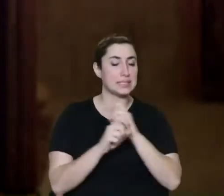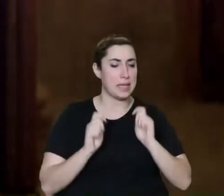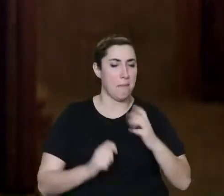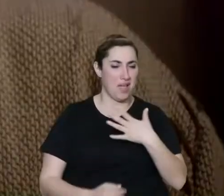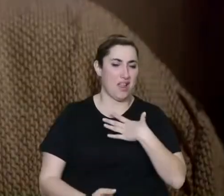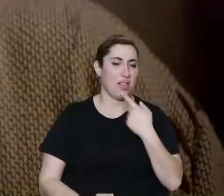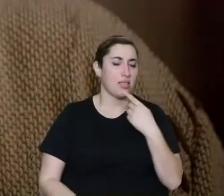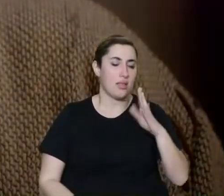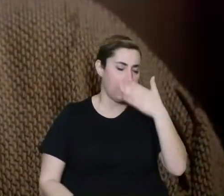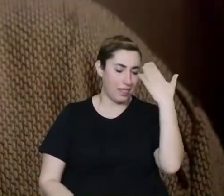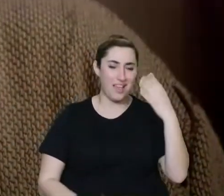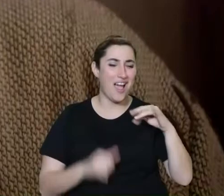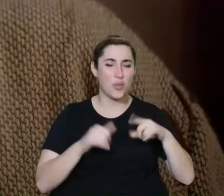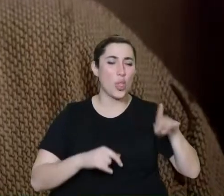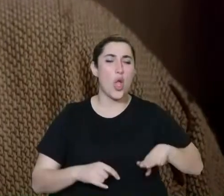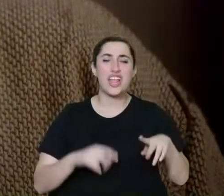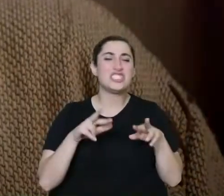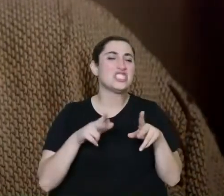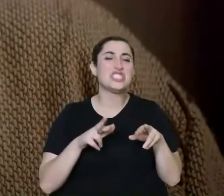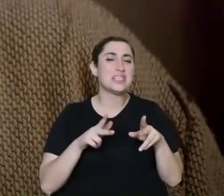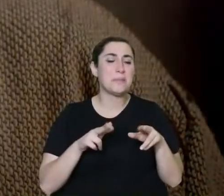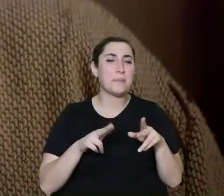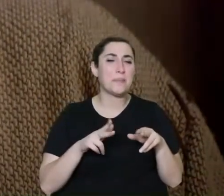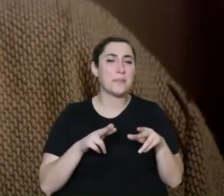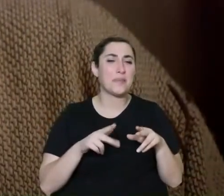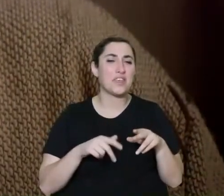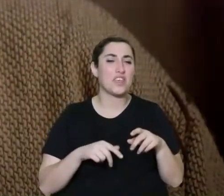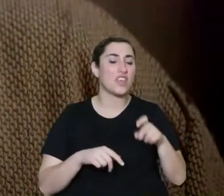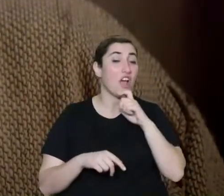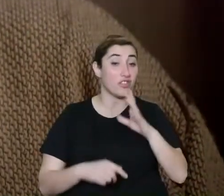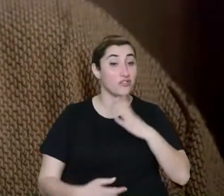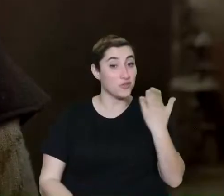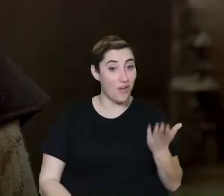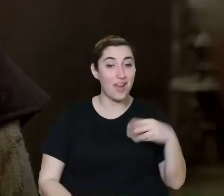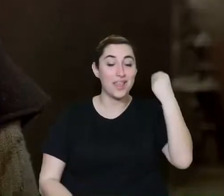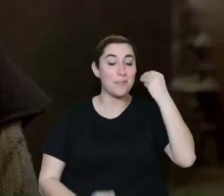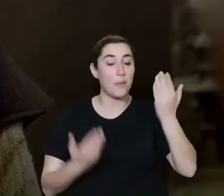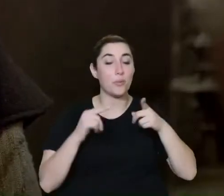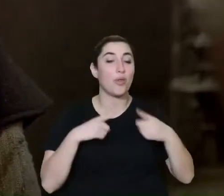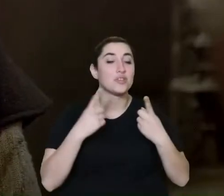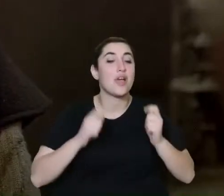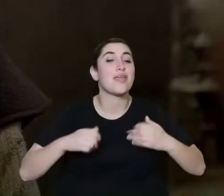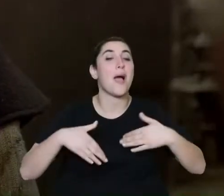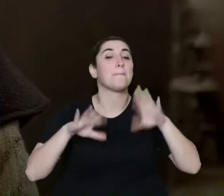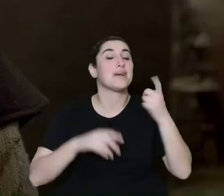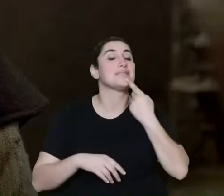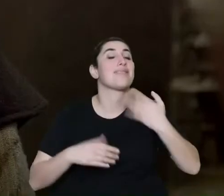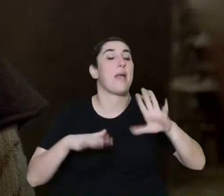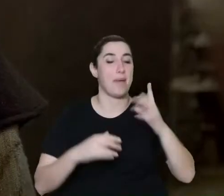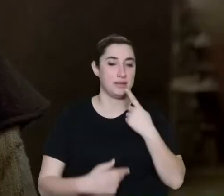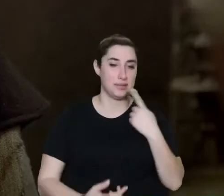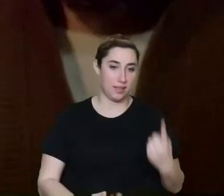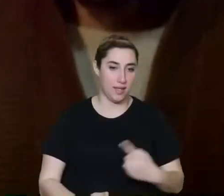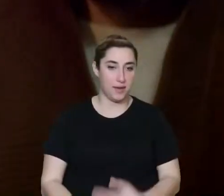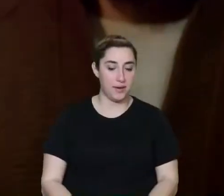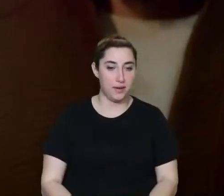kendini. Tıpkı o da öğrencisi gibi, yanlışım var. İmam böyle bir şeyi yapmaz da demez de